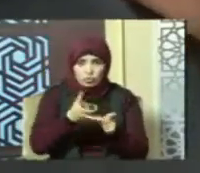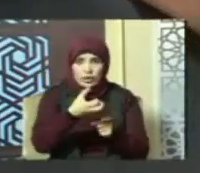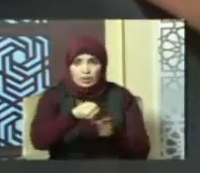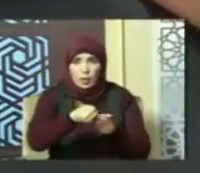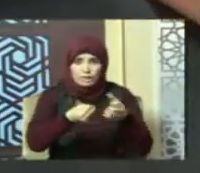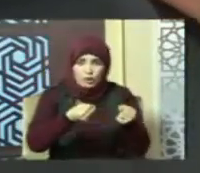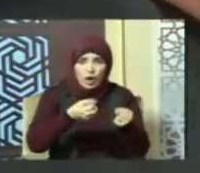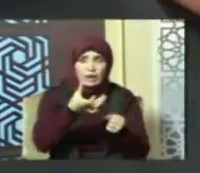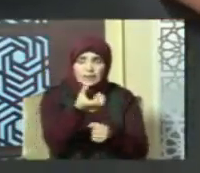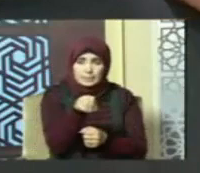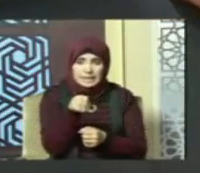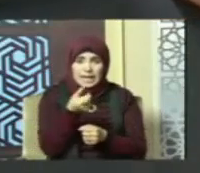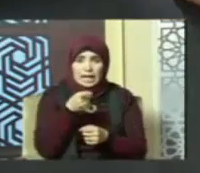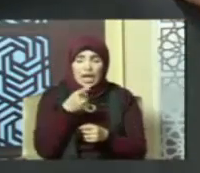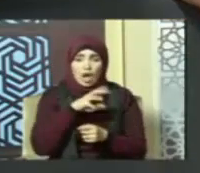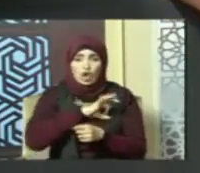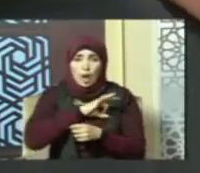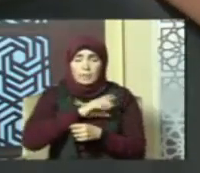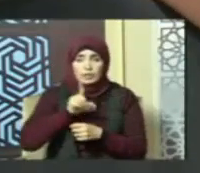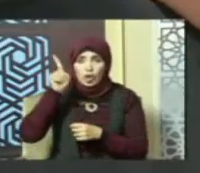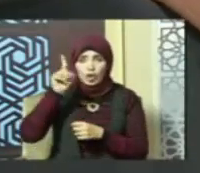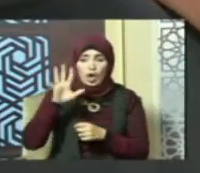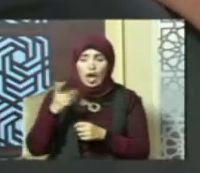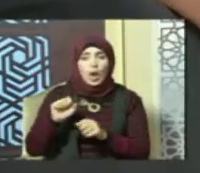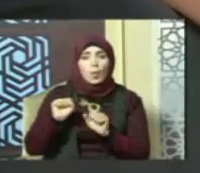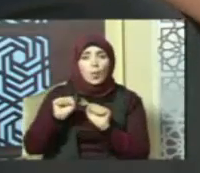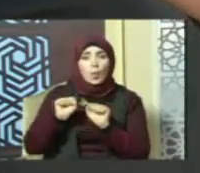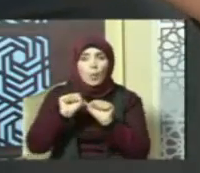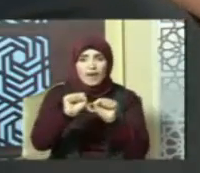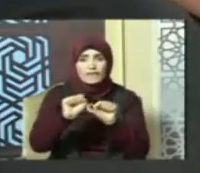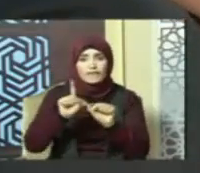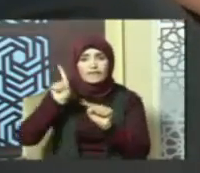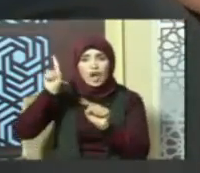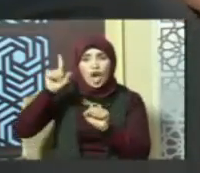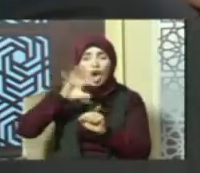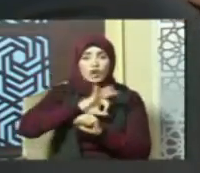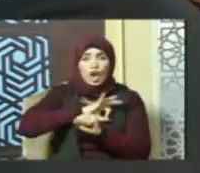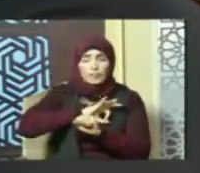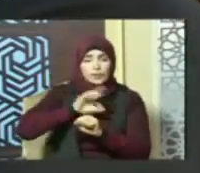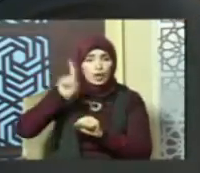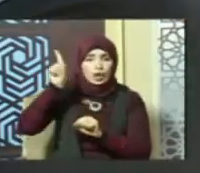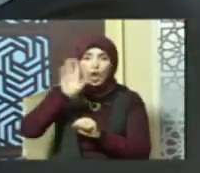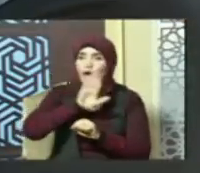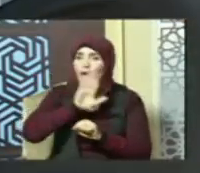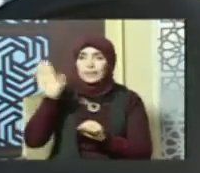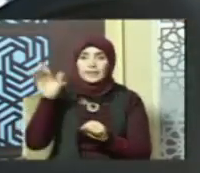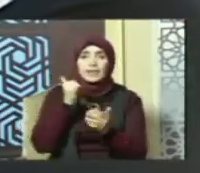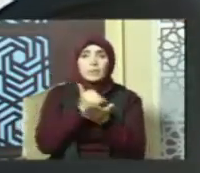ولو اجتمعت الدنيا كلها عليك. ولذلك نحن